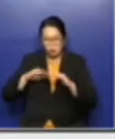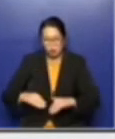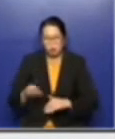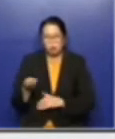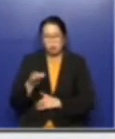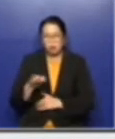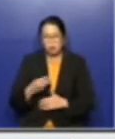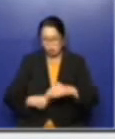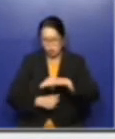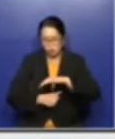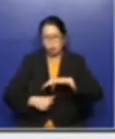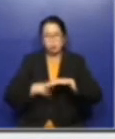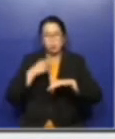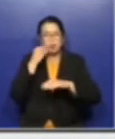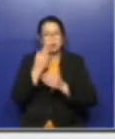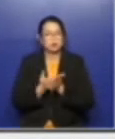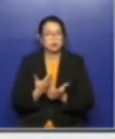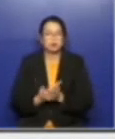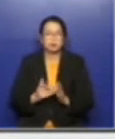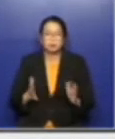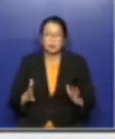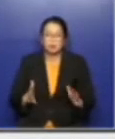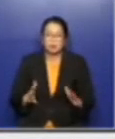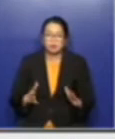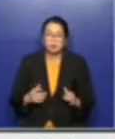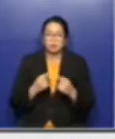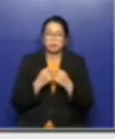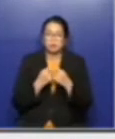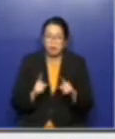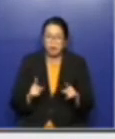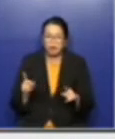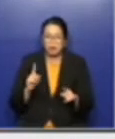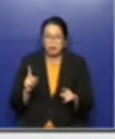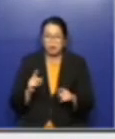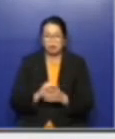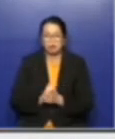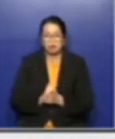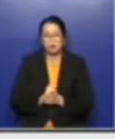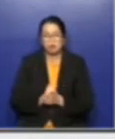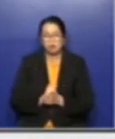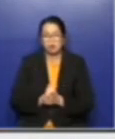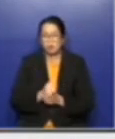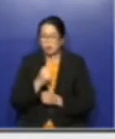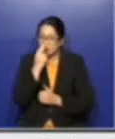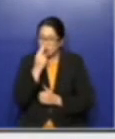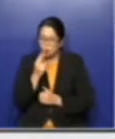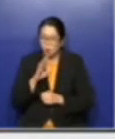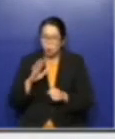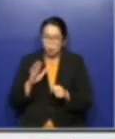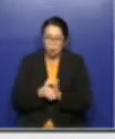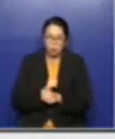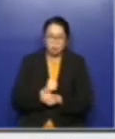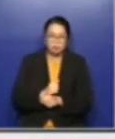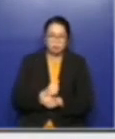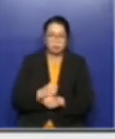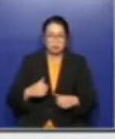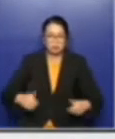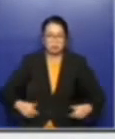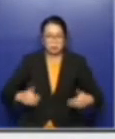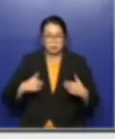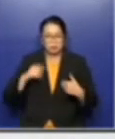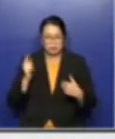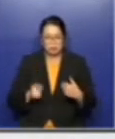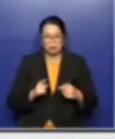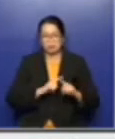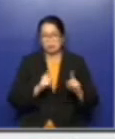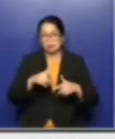าแต่ละชุดอย่างครบถ้วนรอบด้านและเปิดพื้นที่ให้กับความจริงที่หลากหลายประ